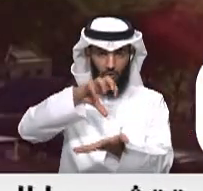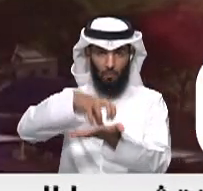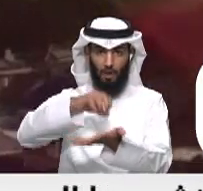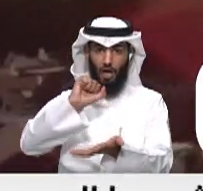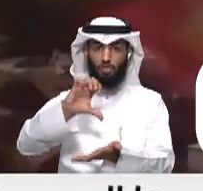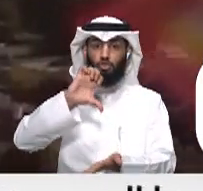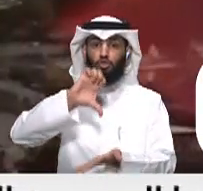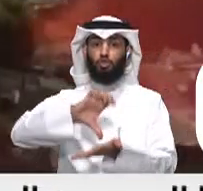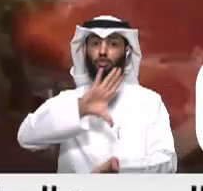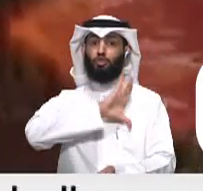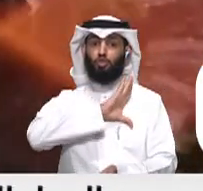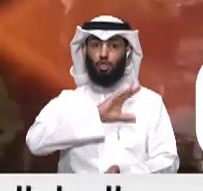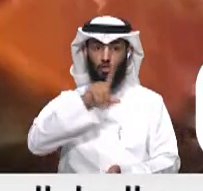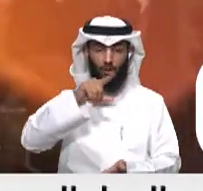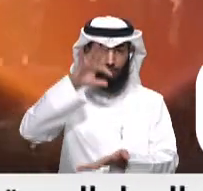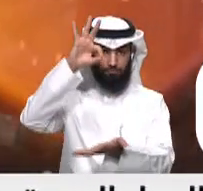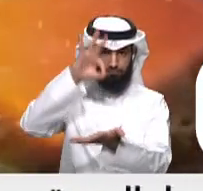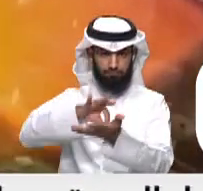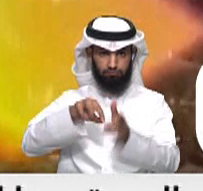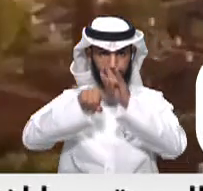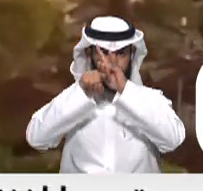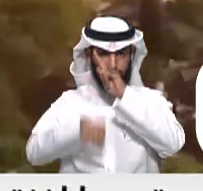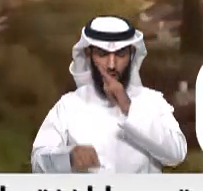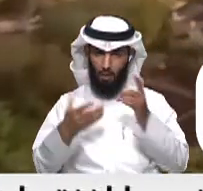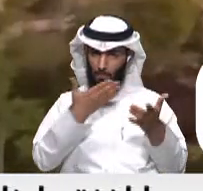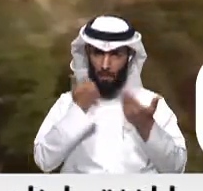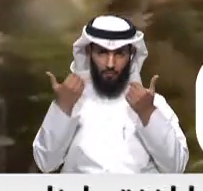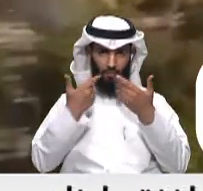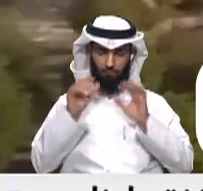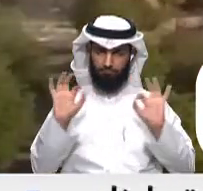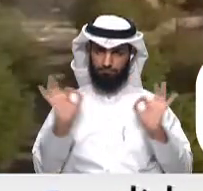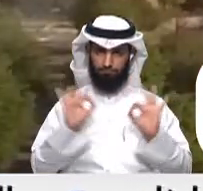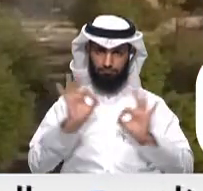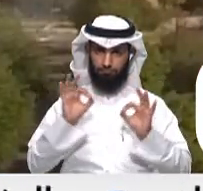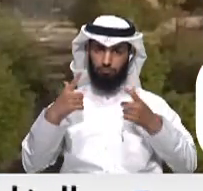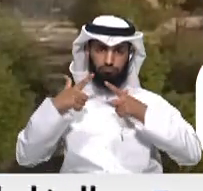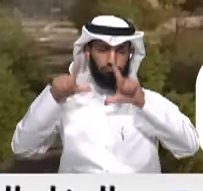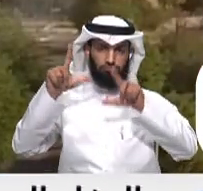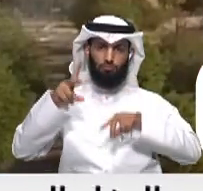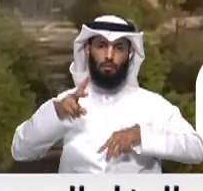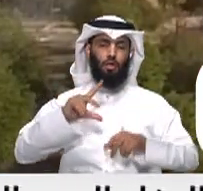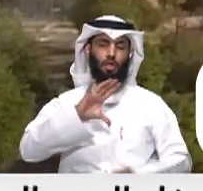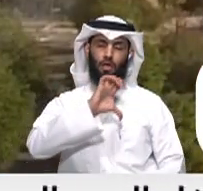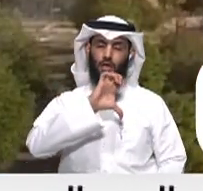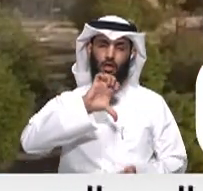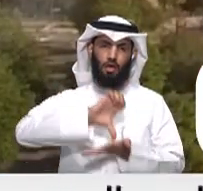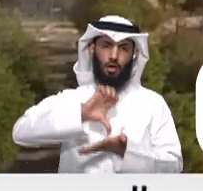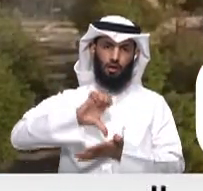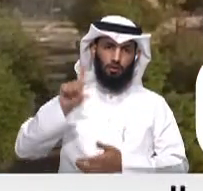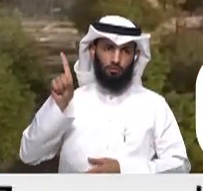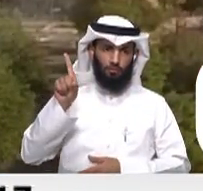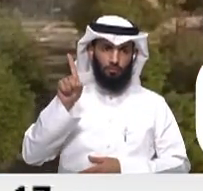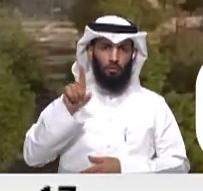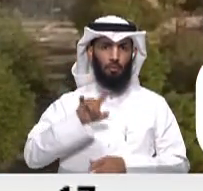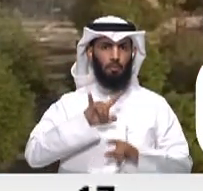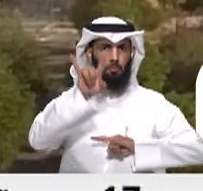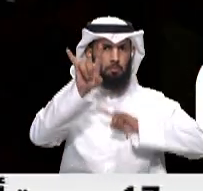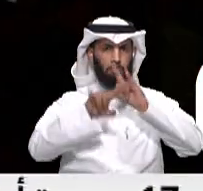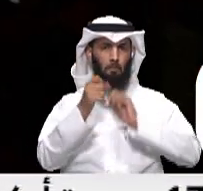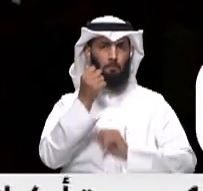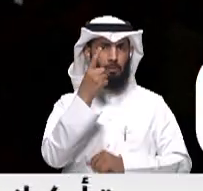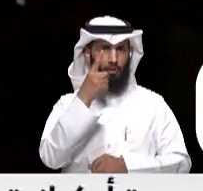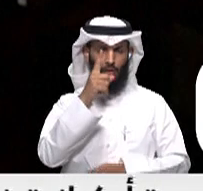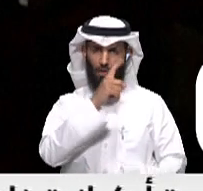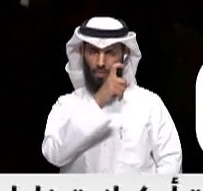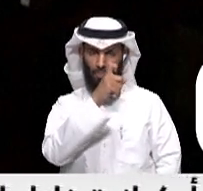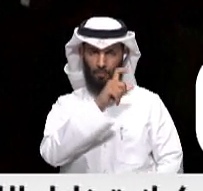في طهران. وأكدت أن الأخبار التي تفيد بمشاركة 100 طائرة في الاعتداء كاذبة تماما، وأن